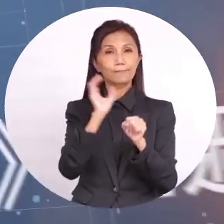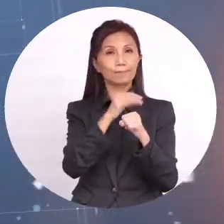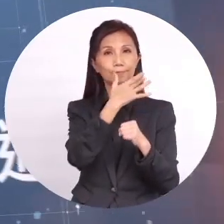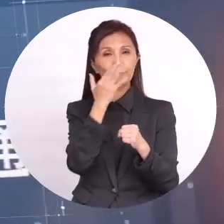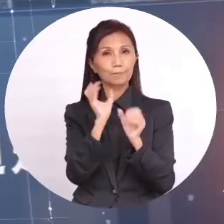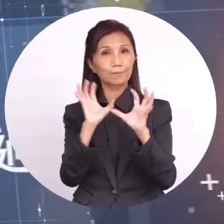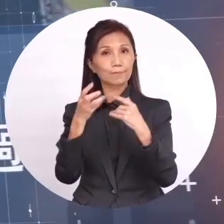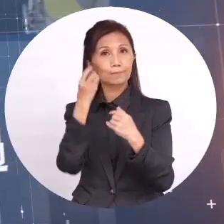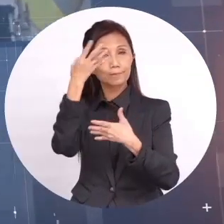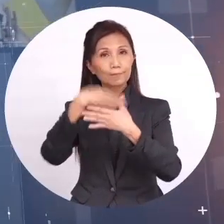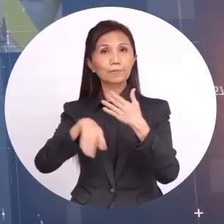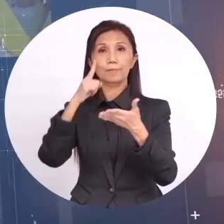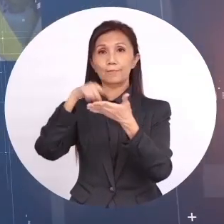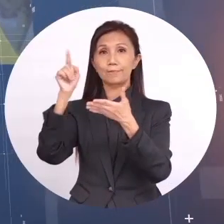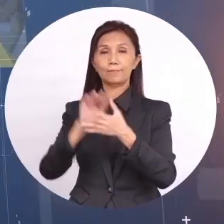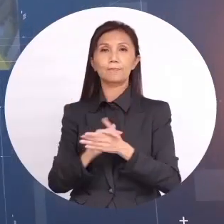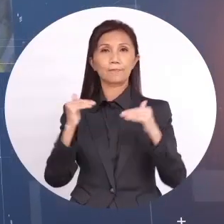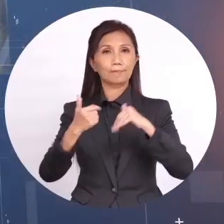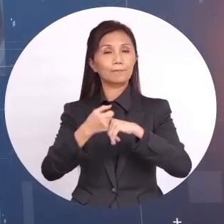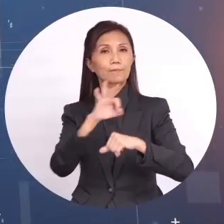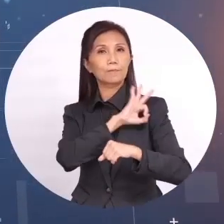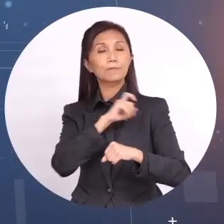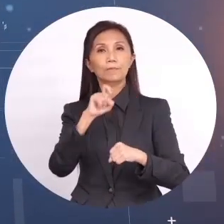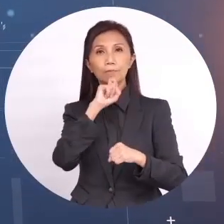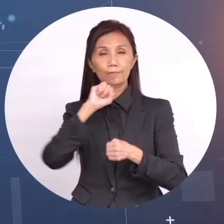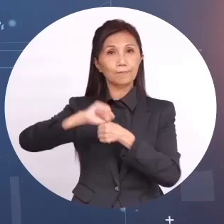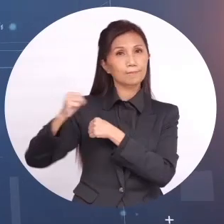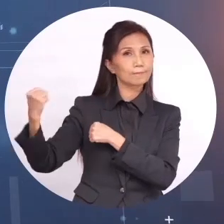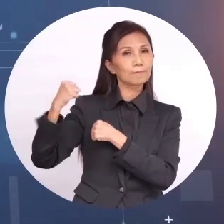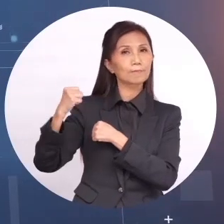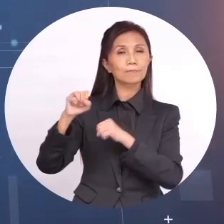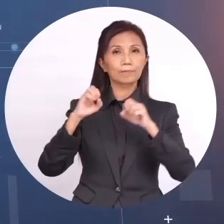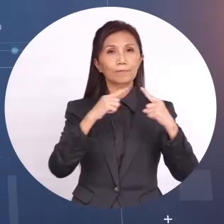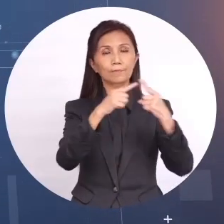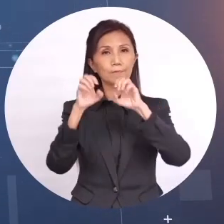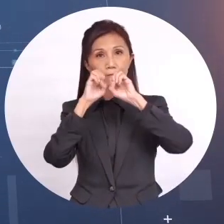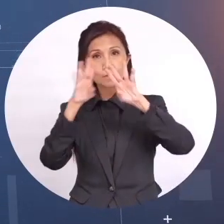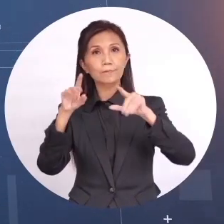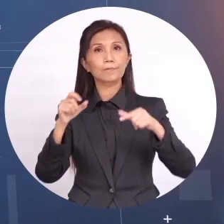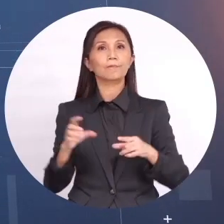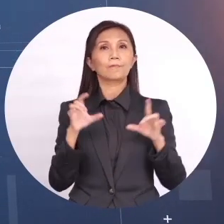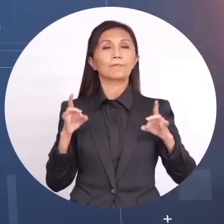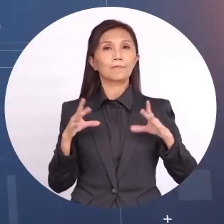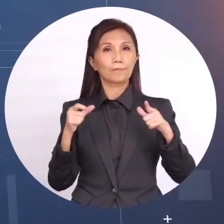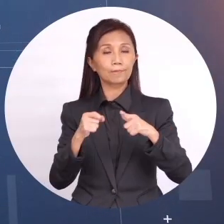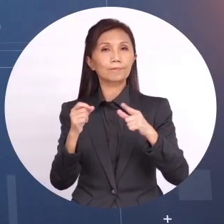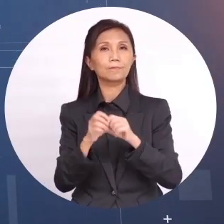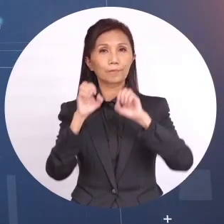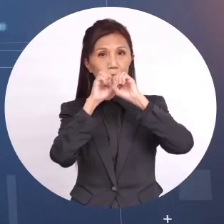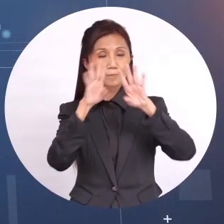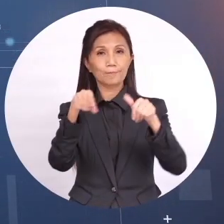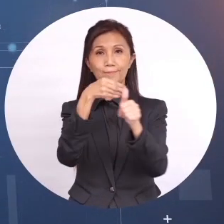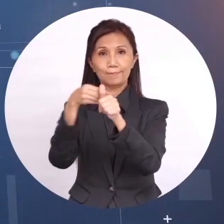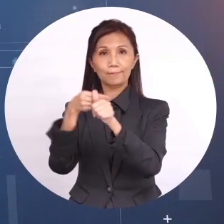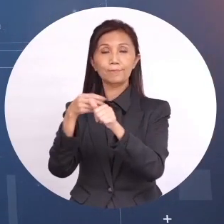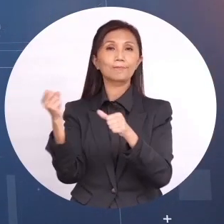条例草案获得通过，平机会亦都随即加强对公众和公私营的机构的宣传教